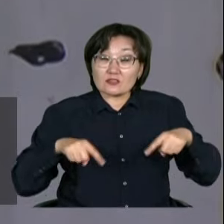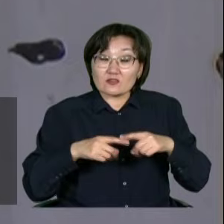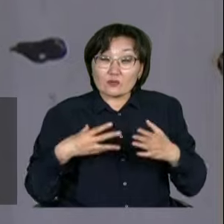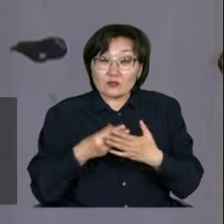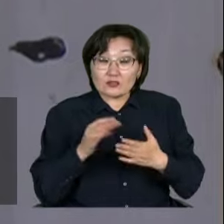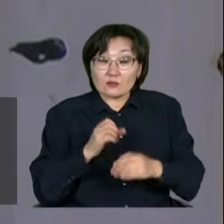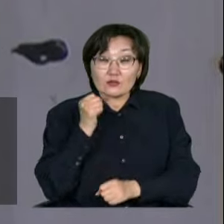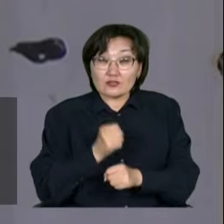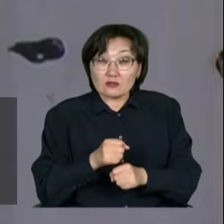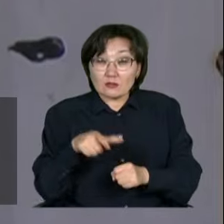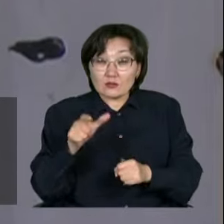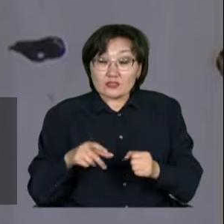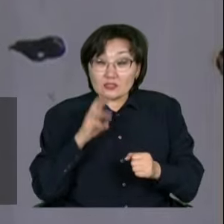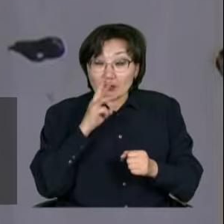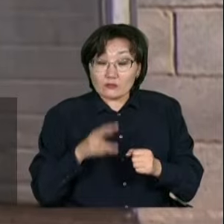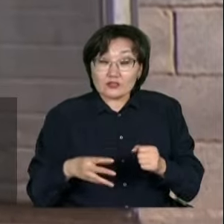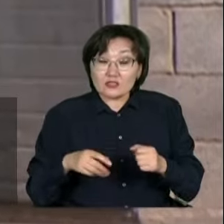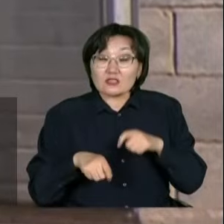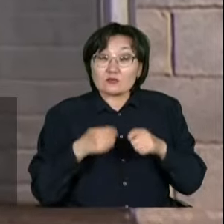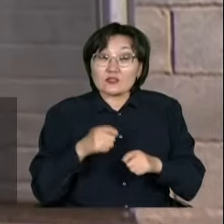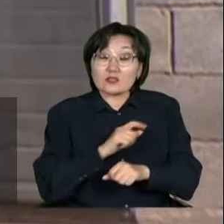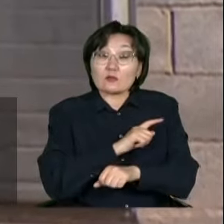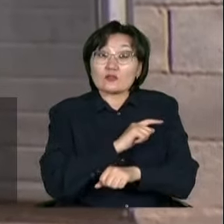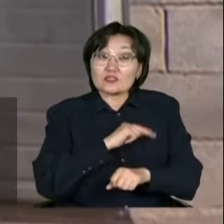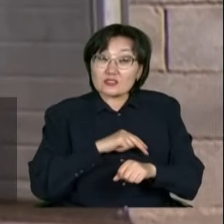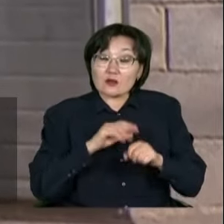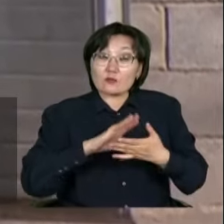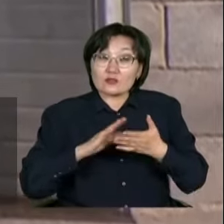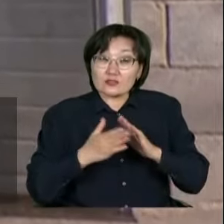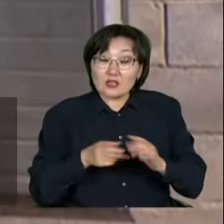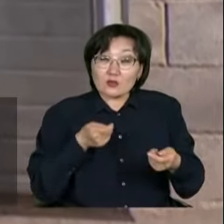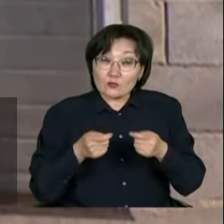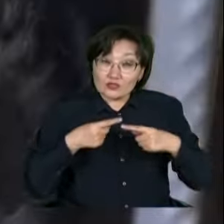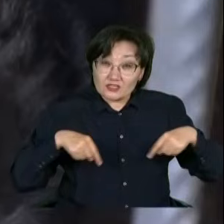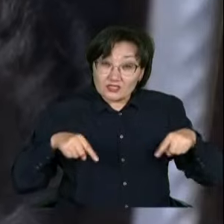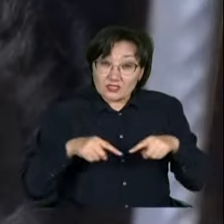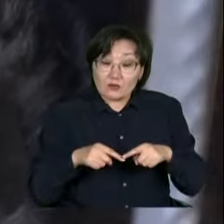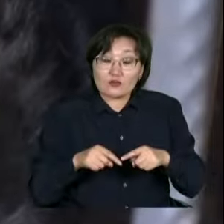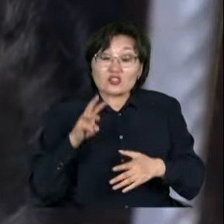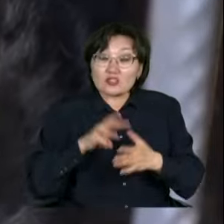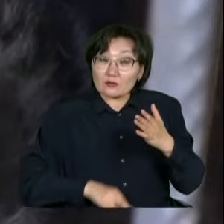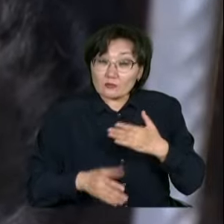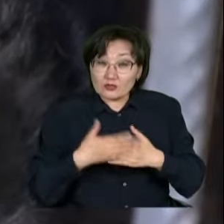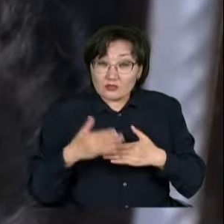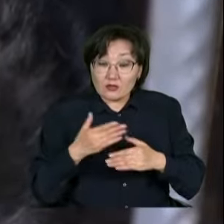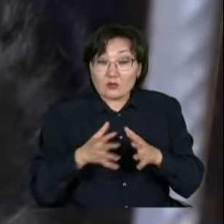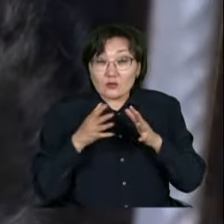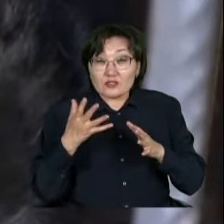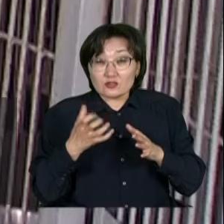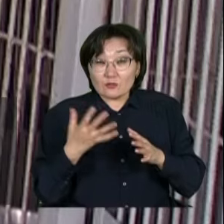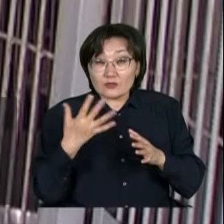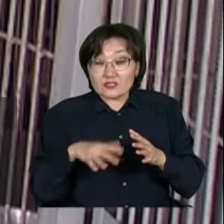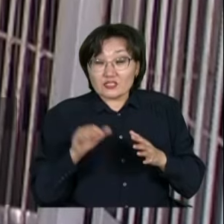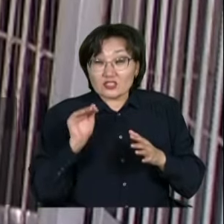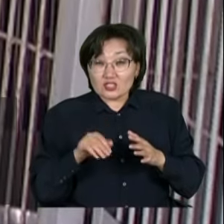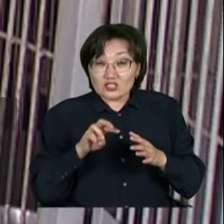выплачивало сотрудникам зарплаты. За нарушение трудового договора на руководителя организации наложен штраф в размере более 550